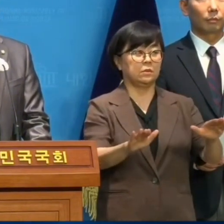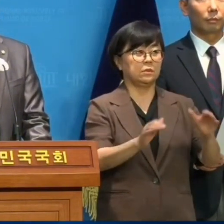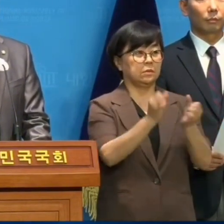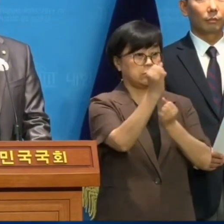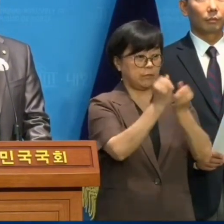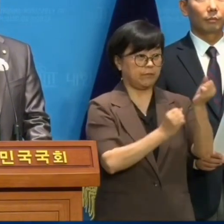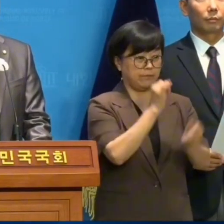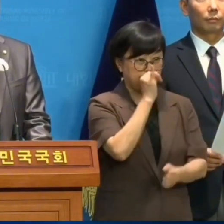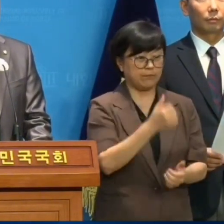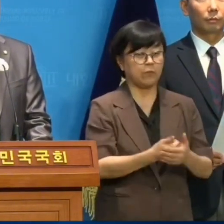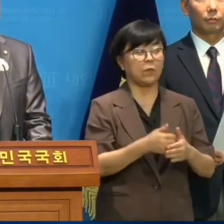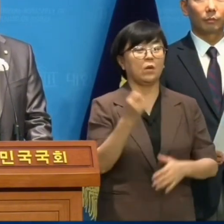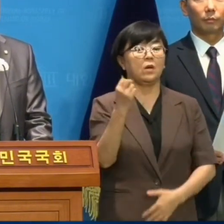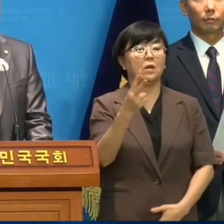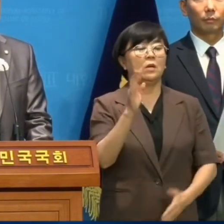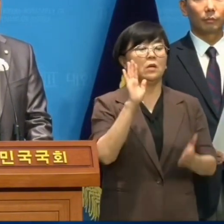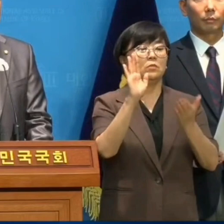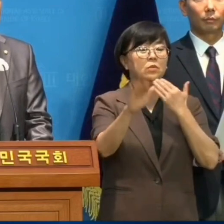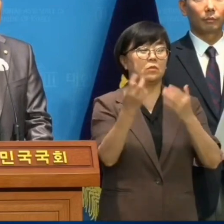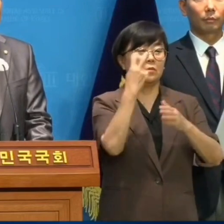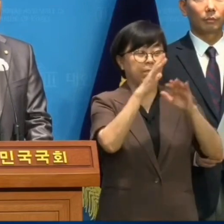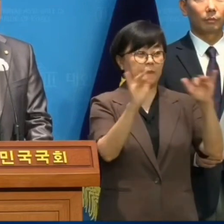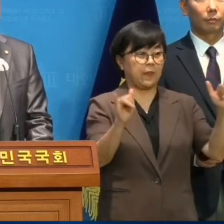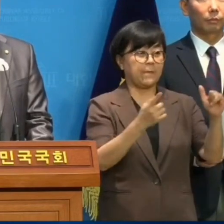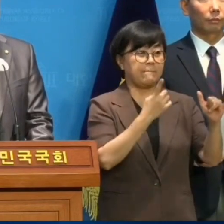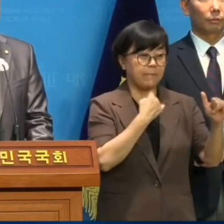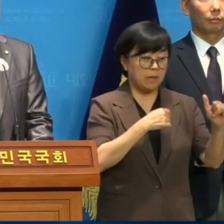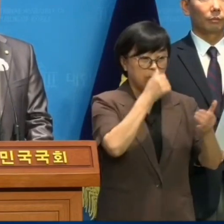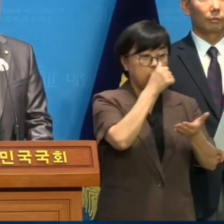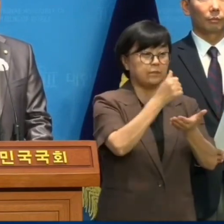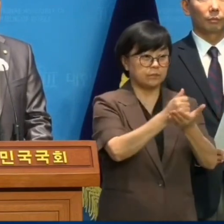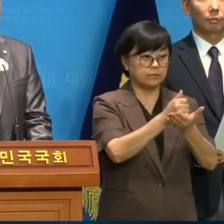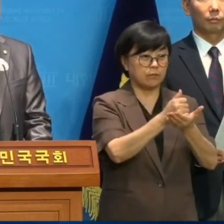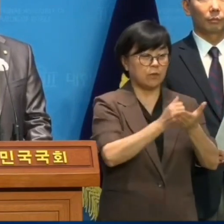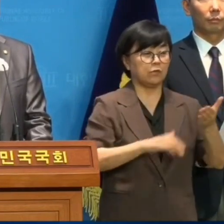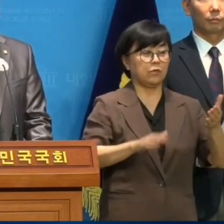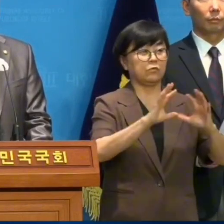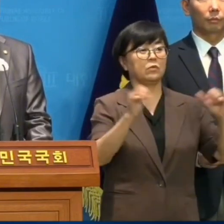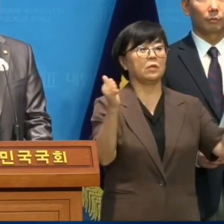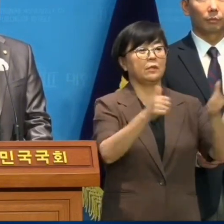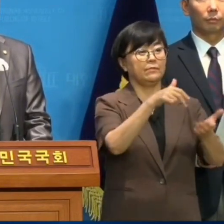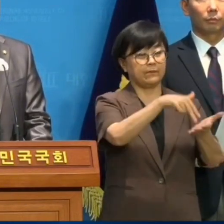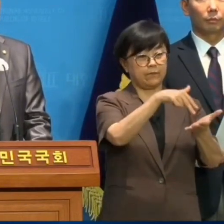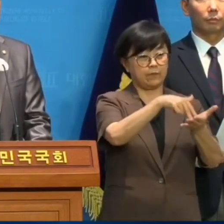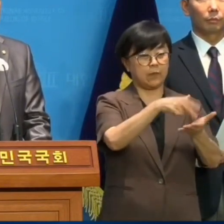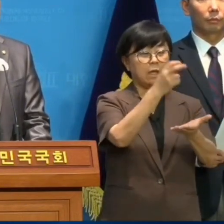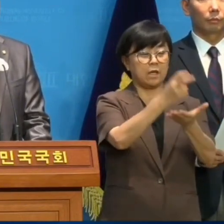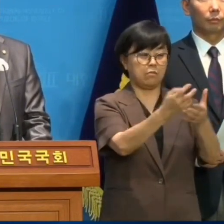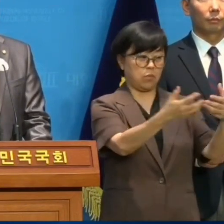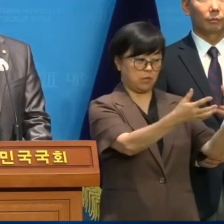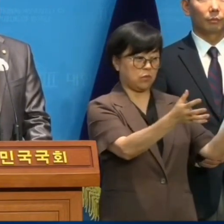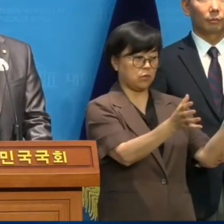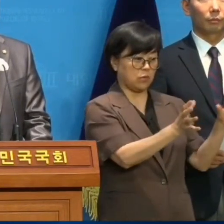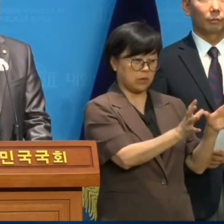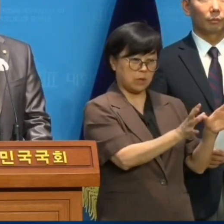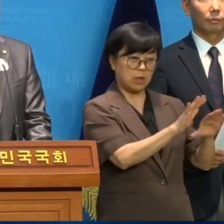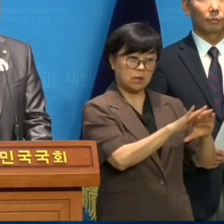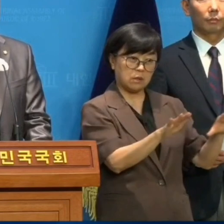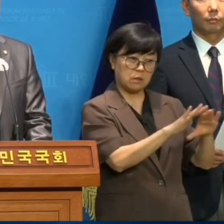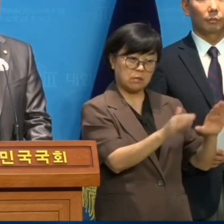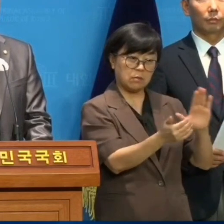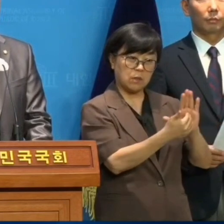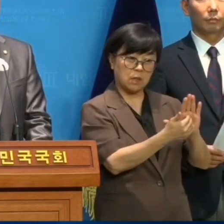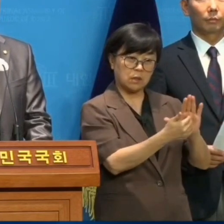갖게 되고요. 앞으로는 검사들이 저지르는 범죄에 대해서 우리 국회 차원에서 입법부가 어떻게 대응할